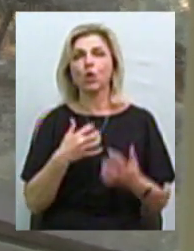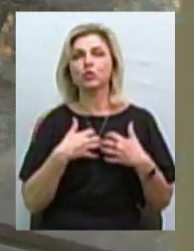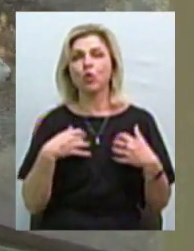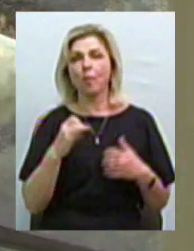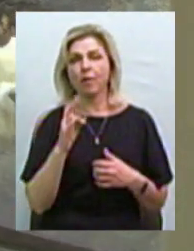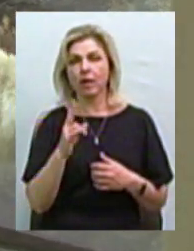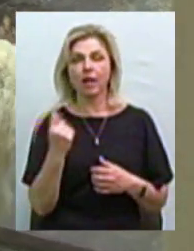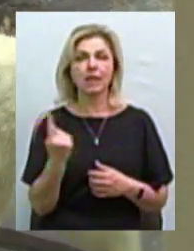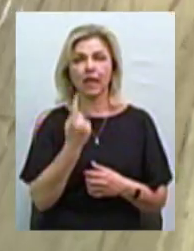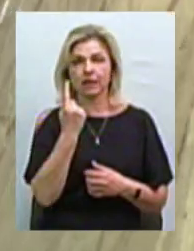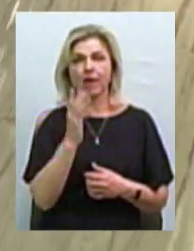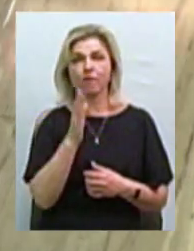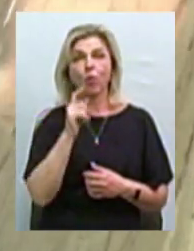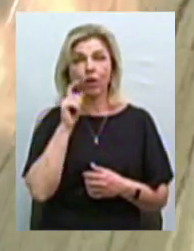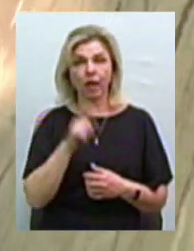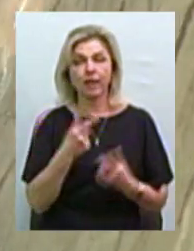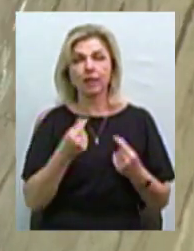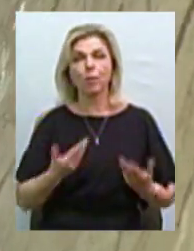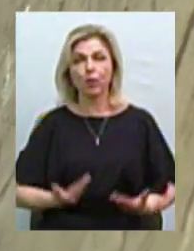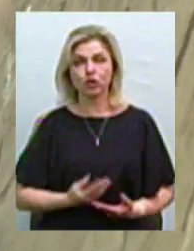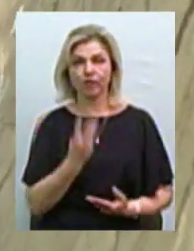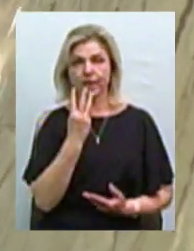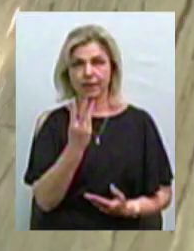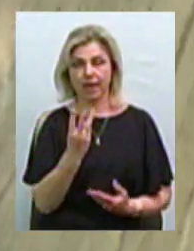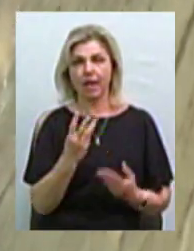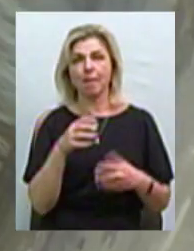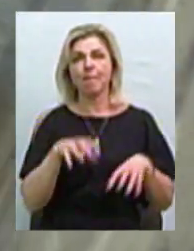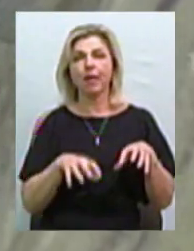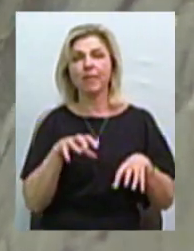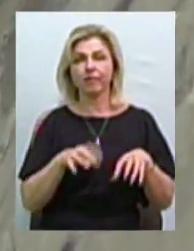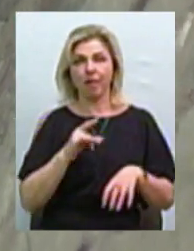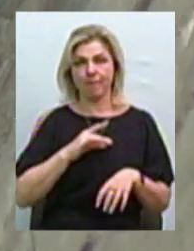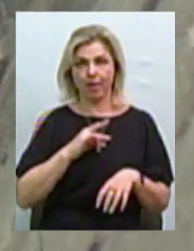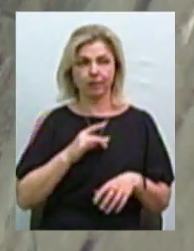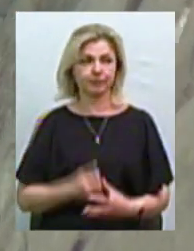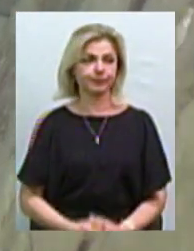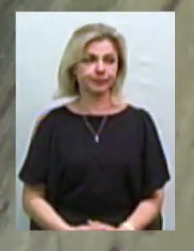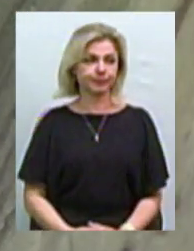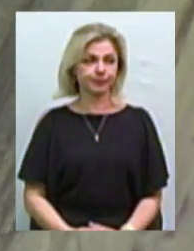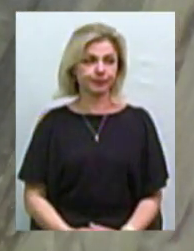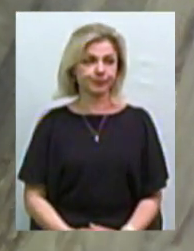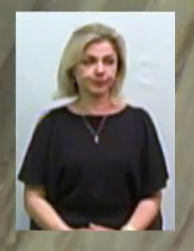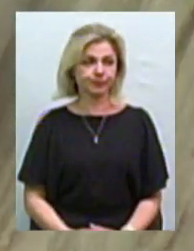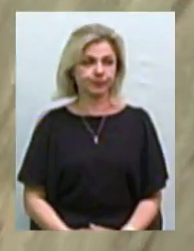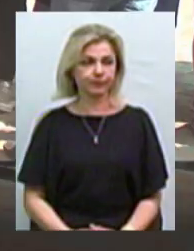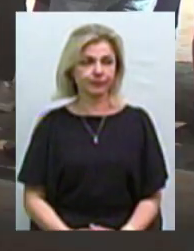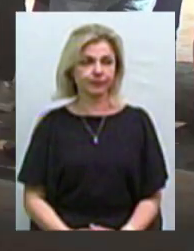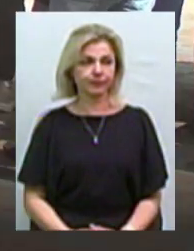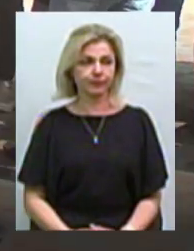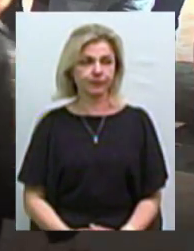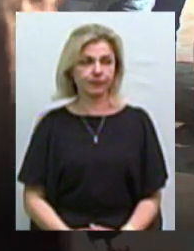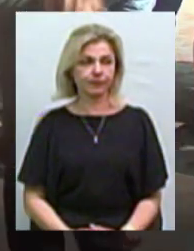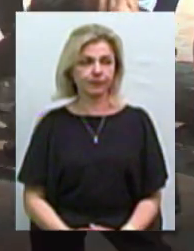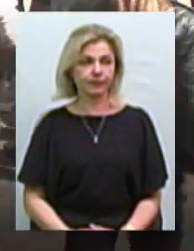єдиний в Україні, де проживає троє білих ведмедів. Нанук та Зефірка – їхня ведмежа Сметанка. У нас зараз тримається